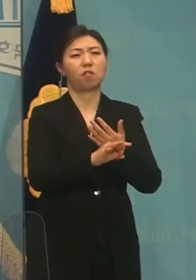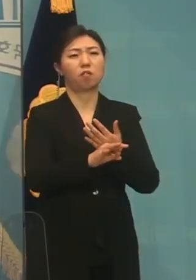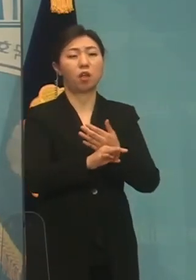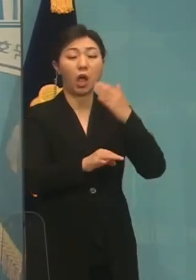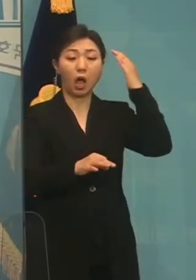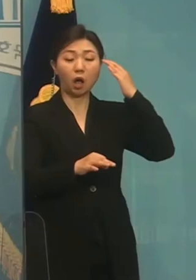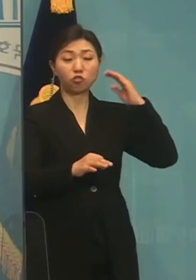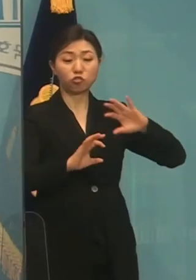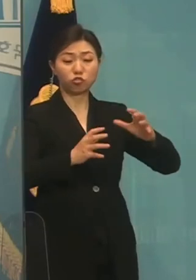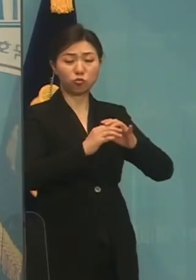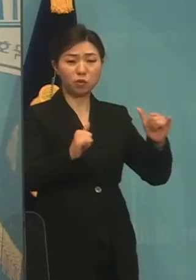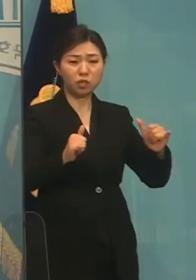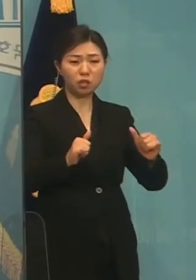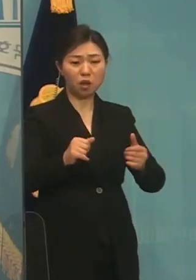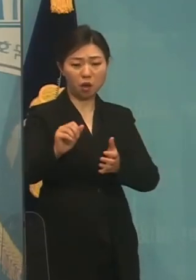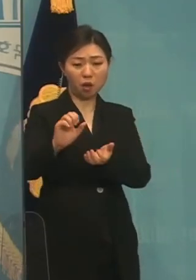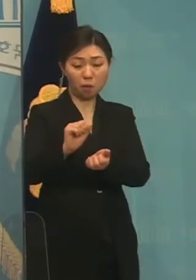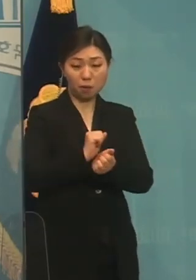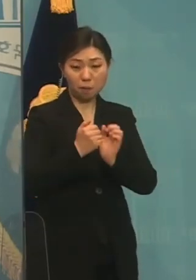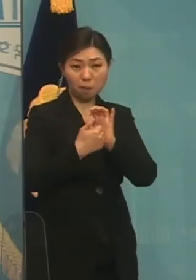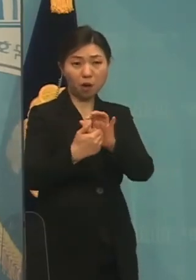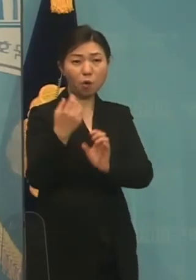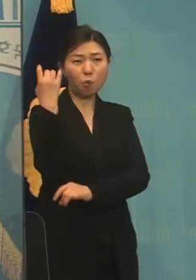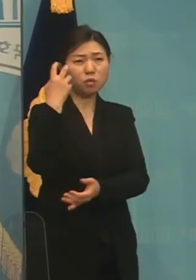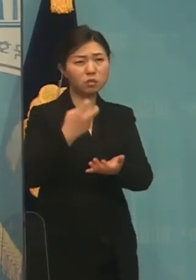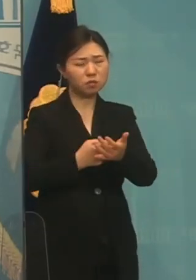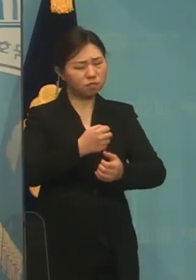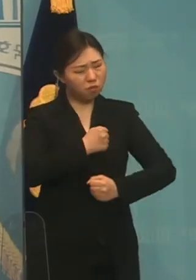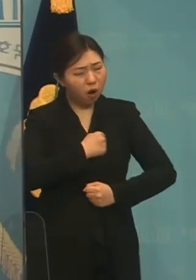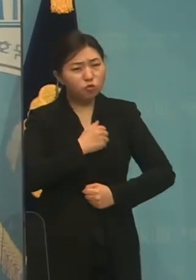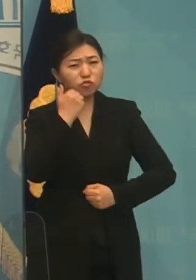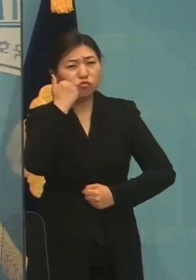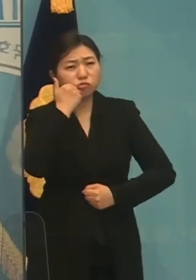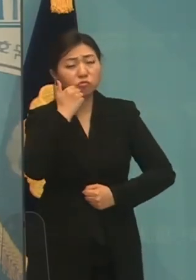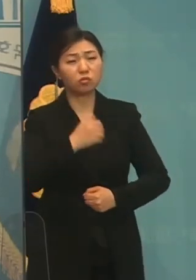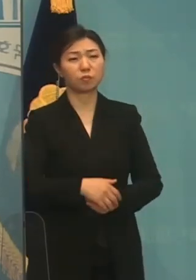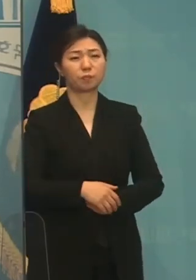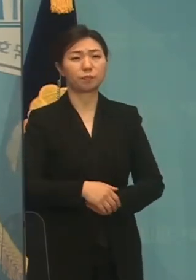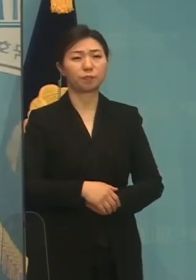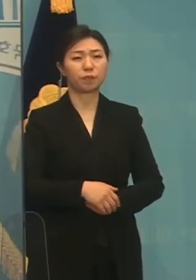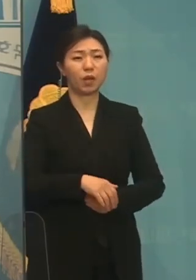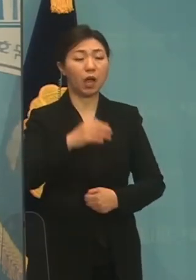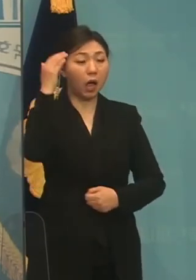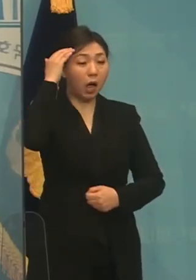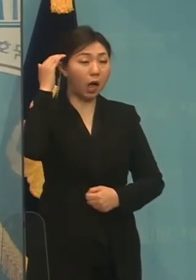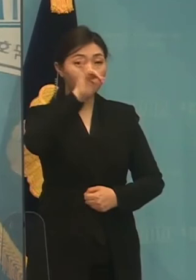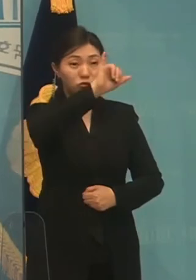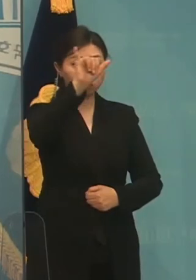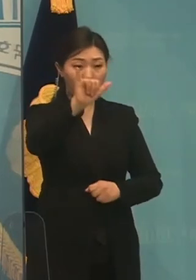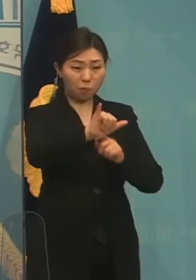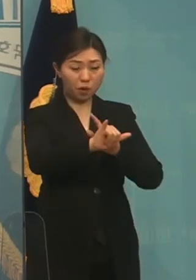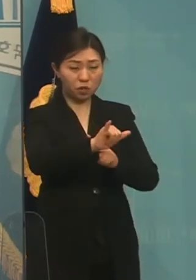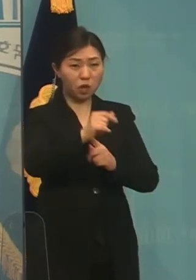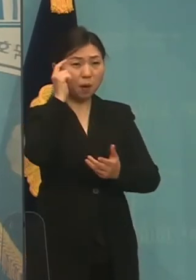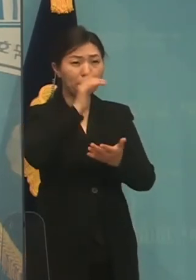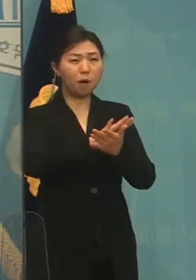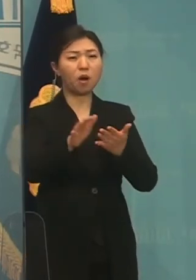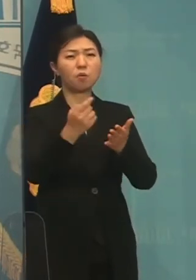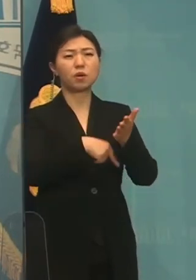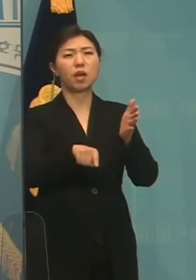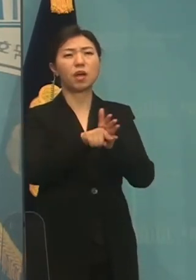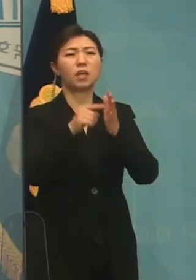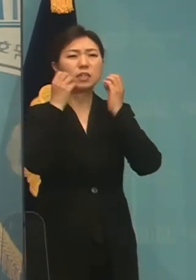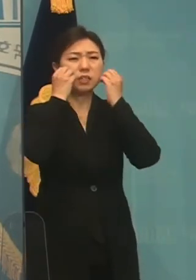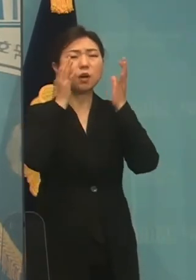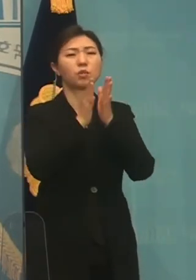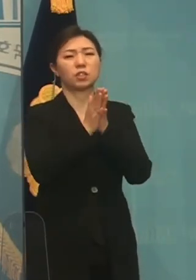것인지도 매우 우려스럽습니다. 지금은 한반도 평화를 위해 새로운 발걸음을 내디뎌야 할 때입니다.